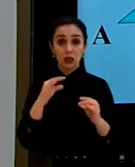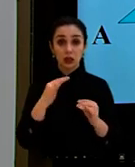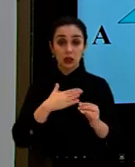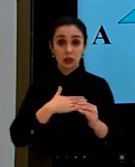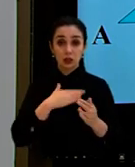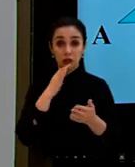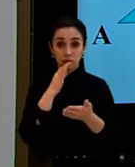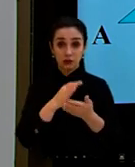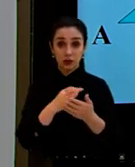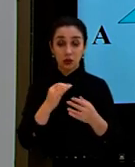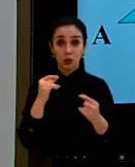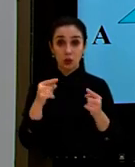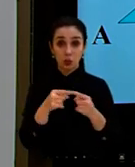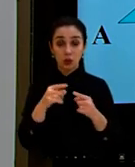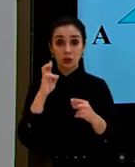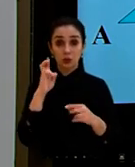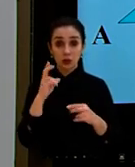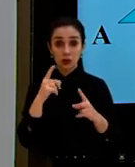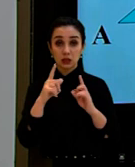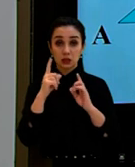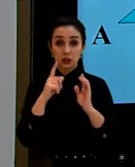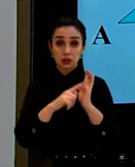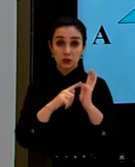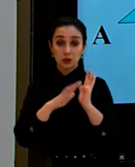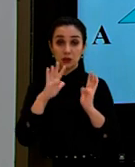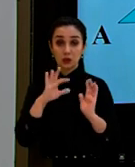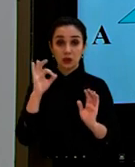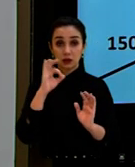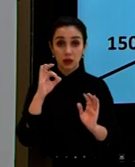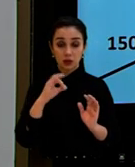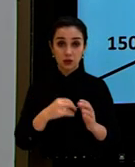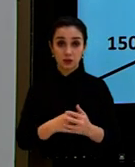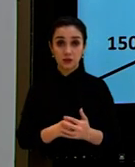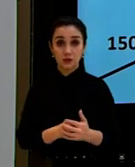наш ответ – угол B – 75 градусов.